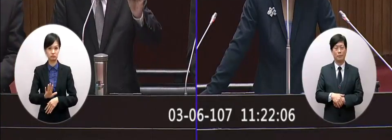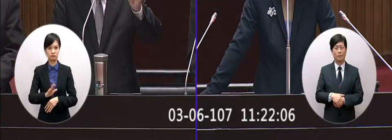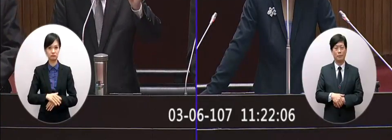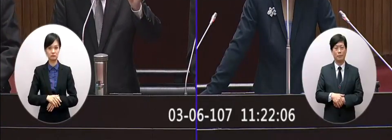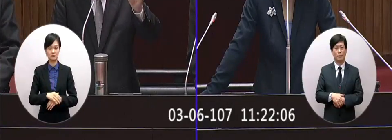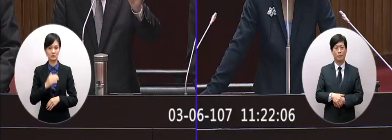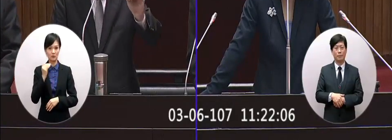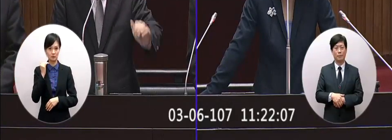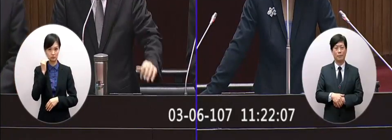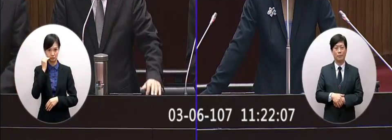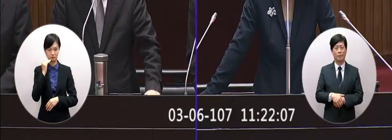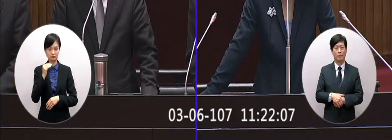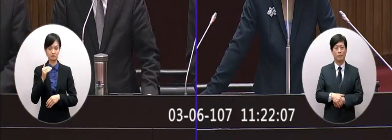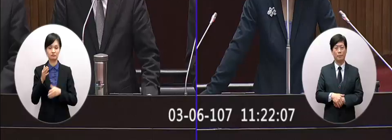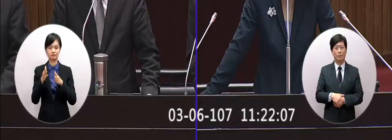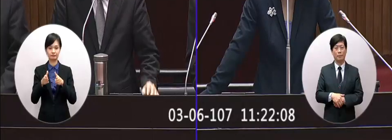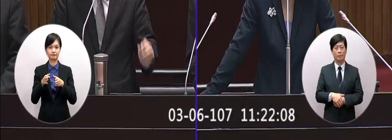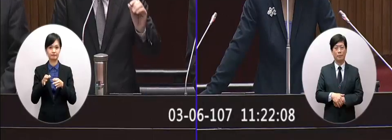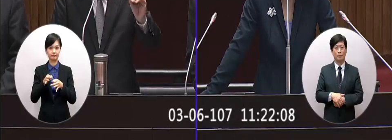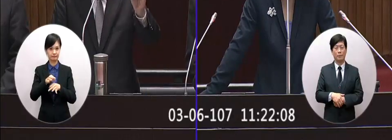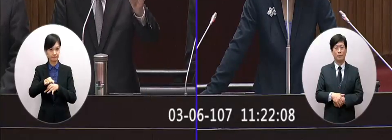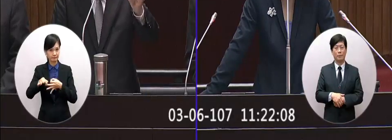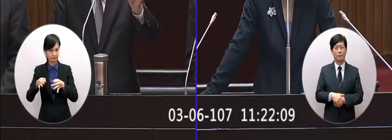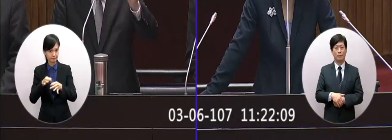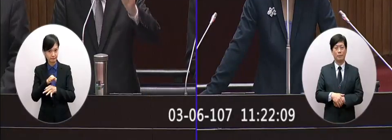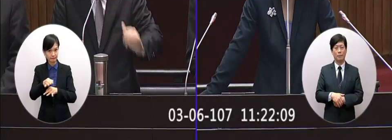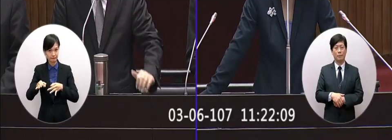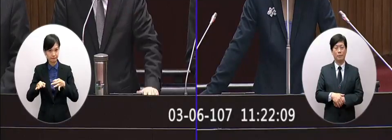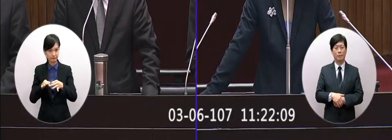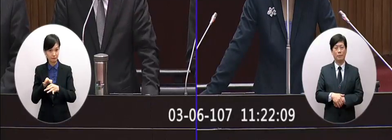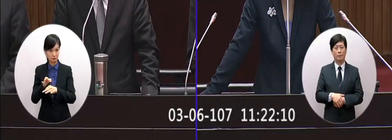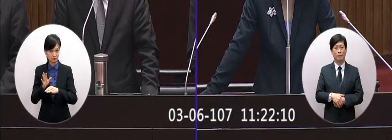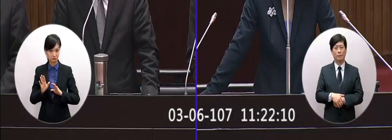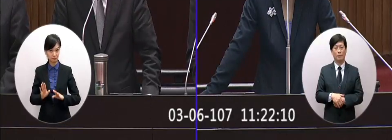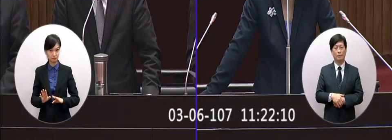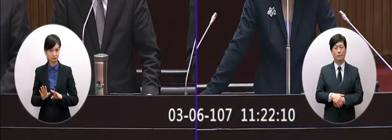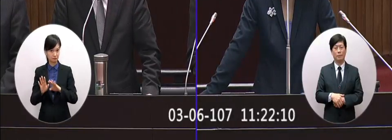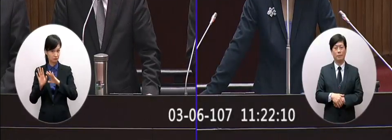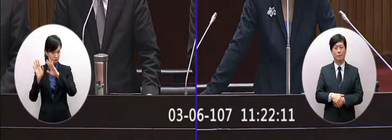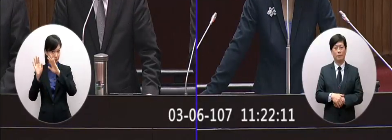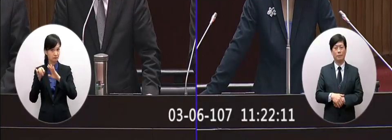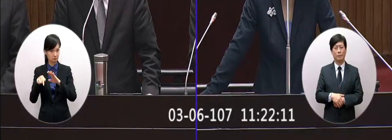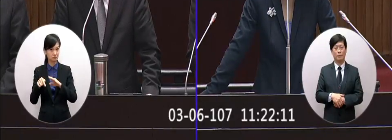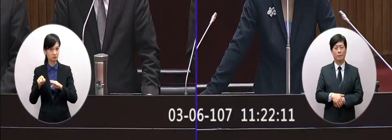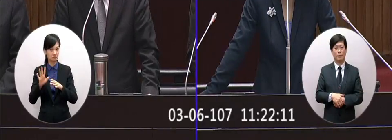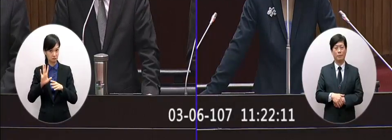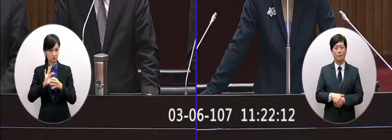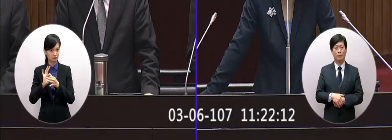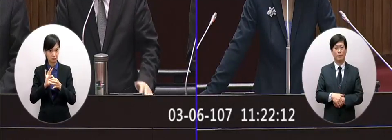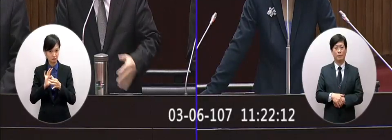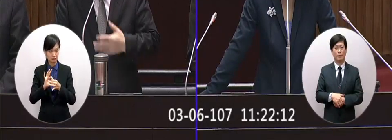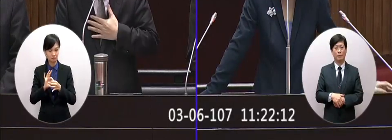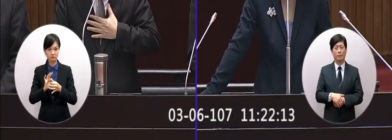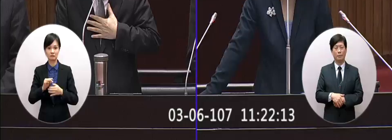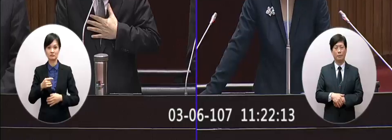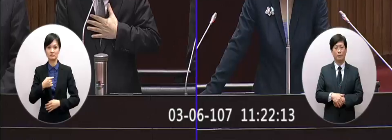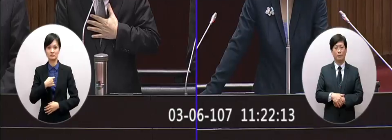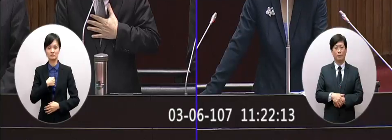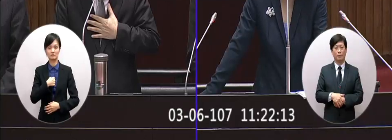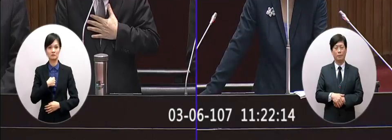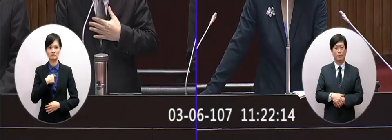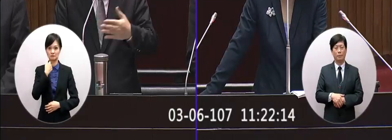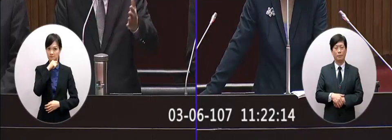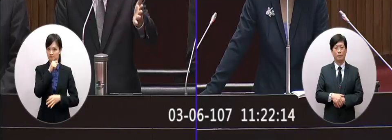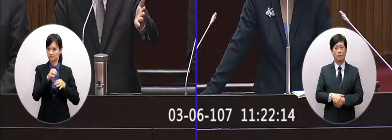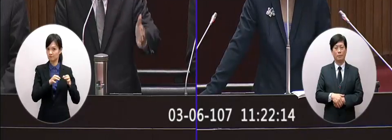是属于经济发展的自然的因素，那当然我们台